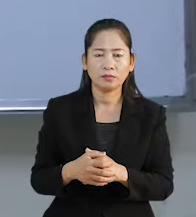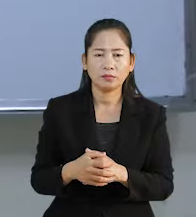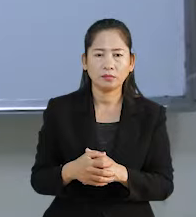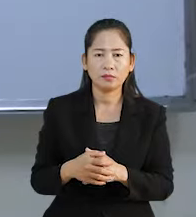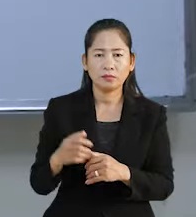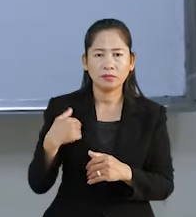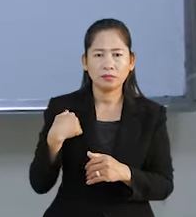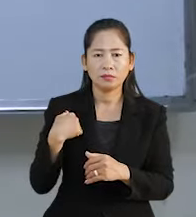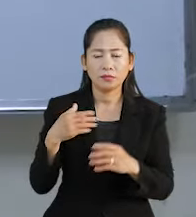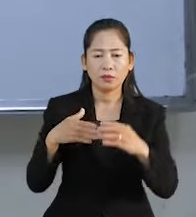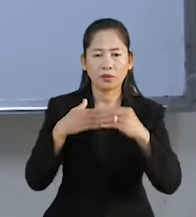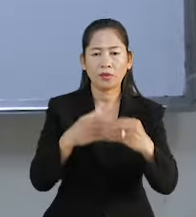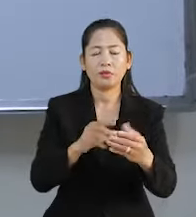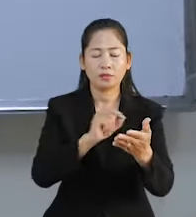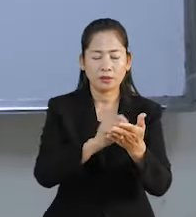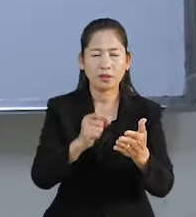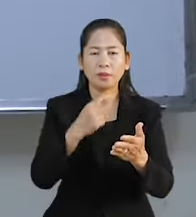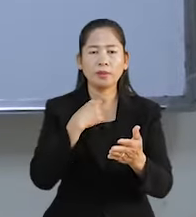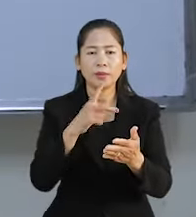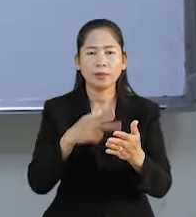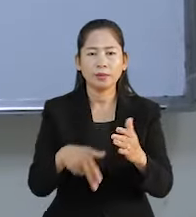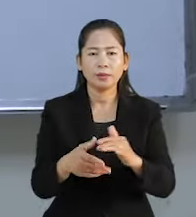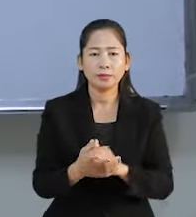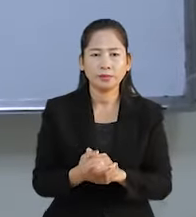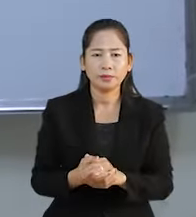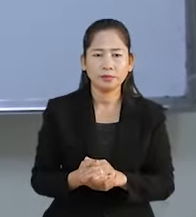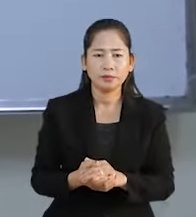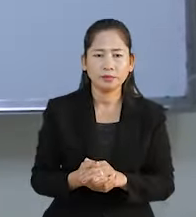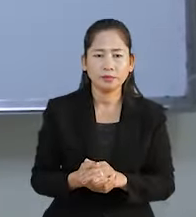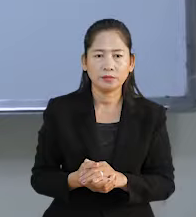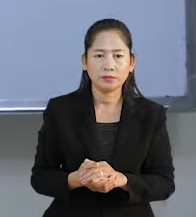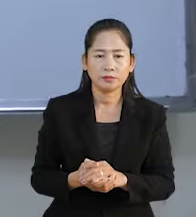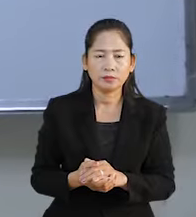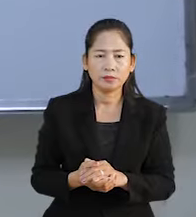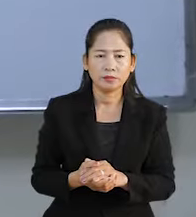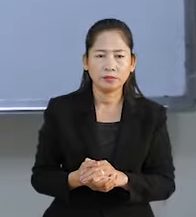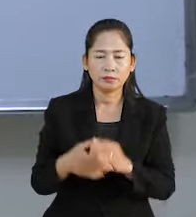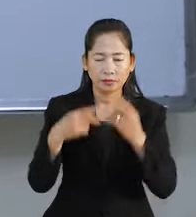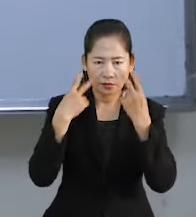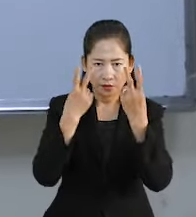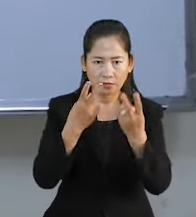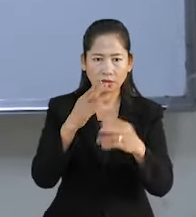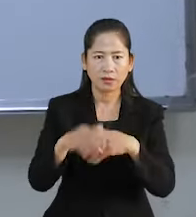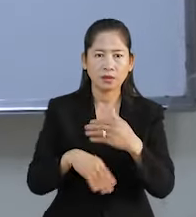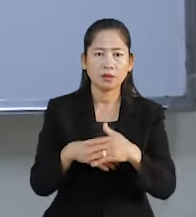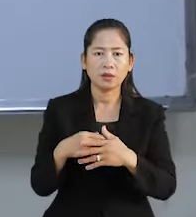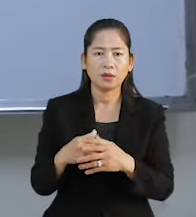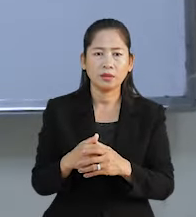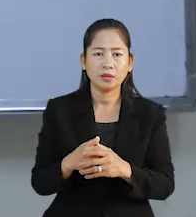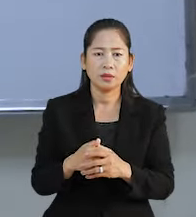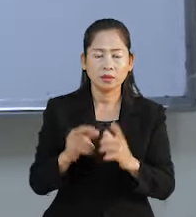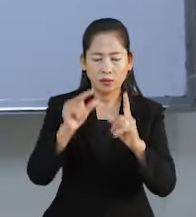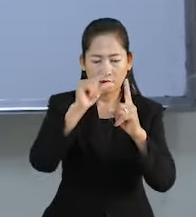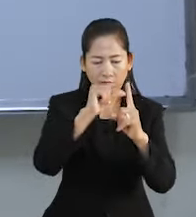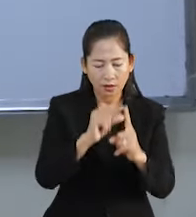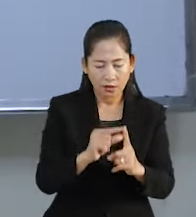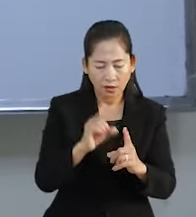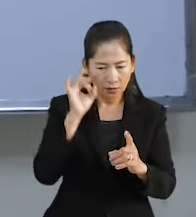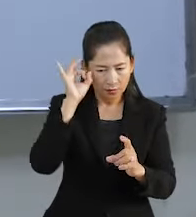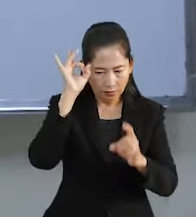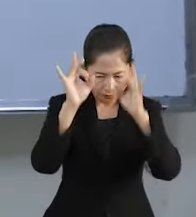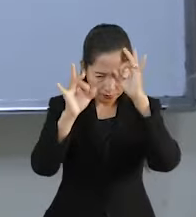អ្នកគ្រូនាំកូនសរសេររៀបរាប់អំពីអីថ្ងៃនេះចាមើលទាំងអស់គ្នាកថាខណ្ឌព